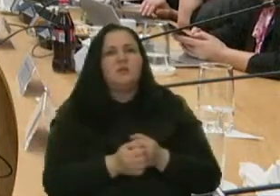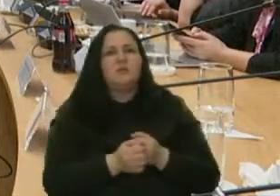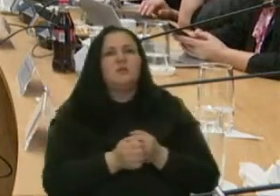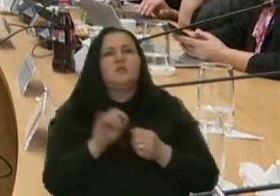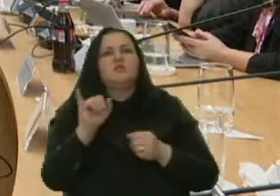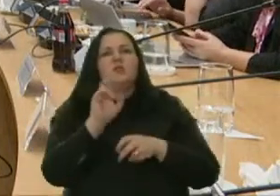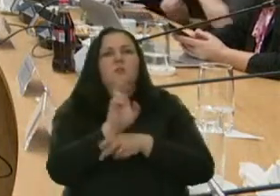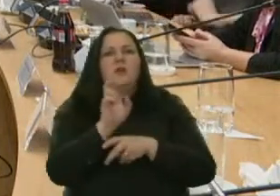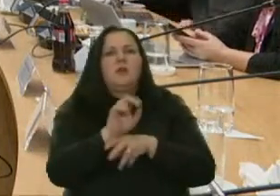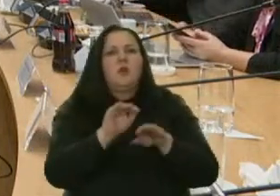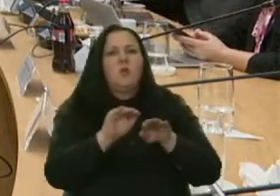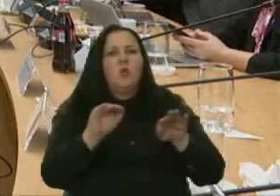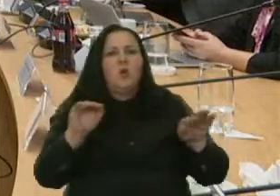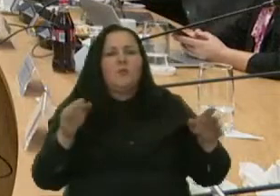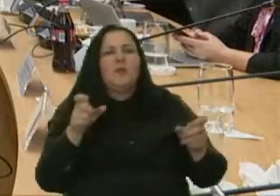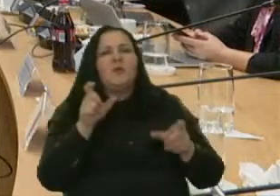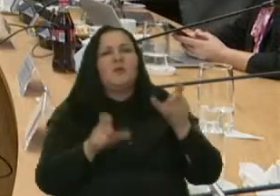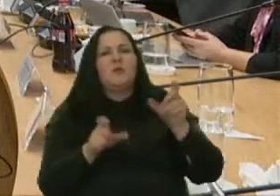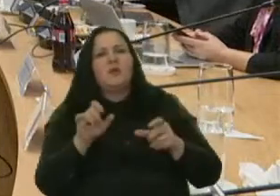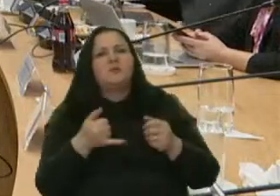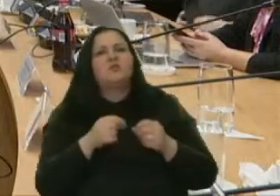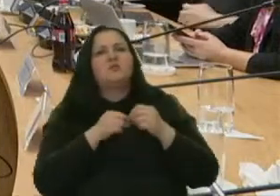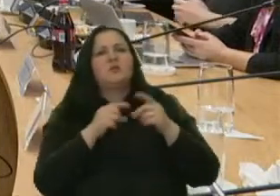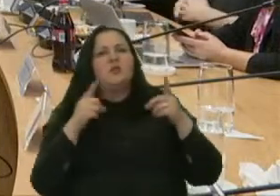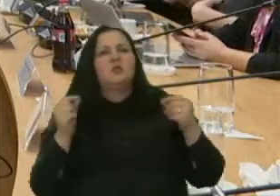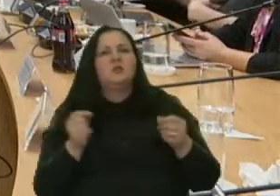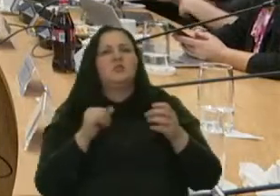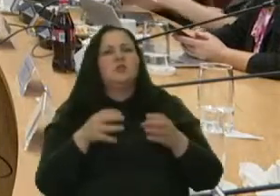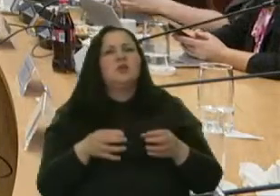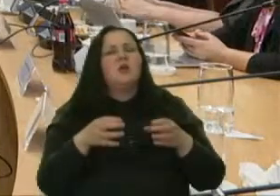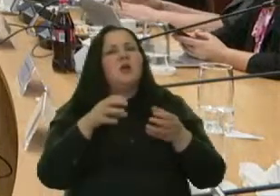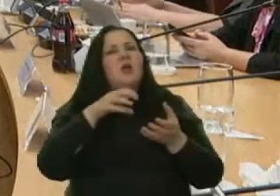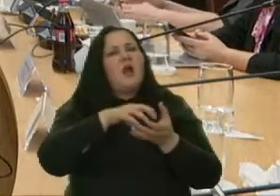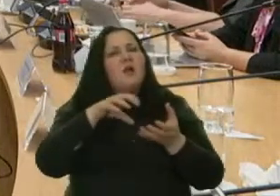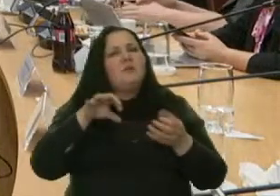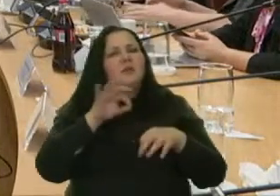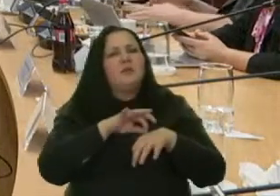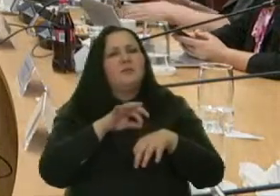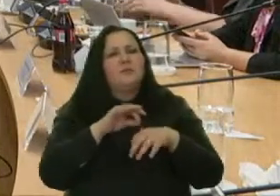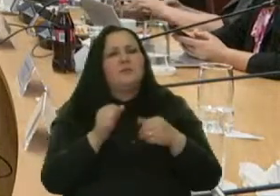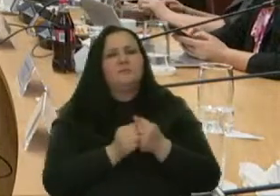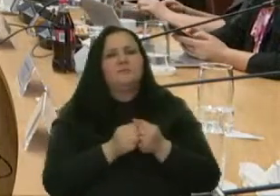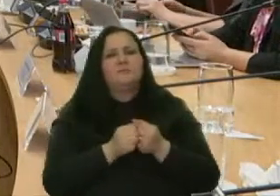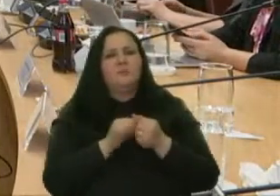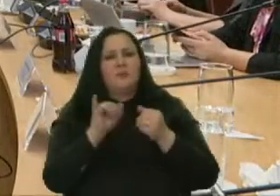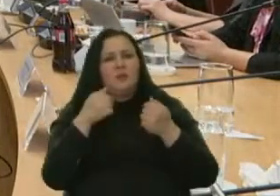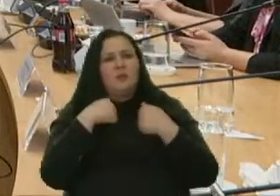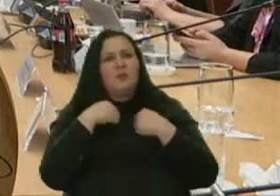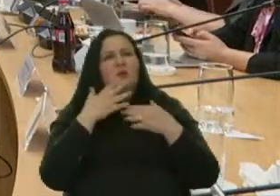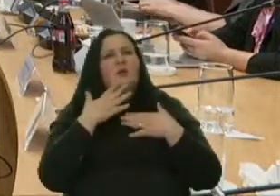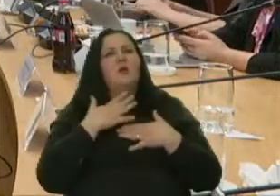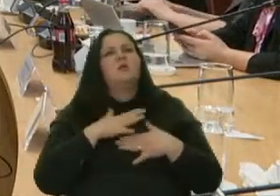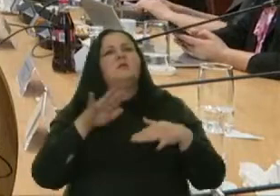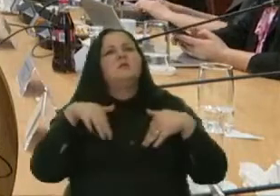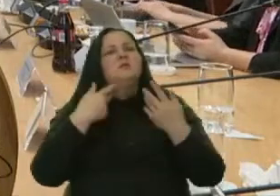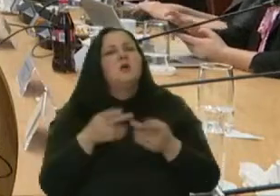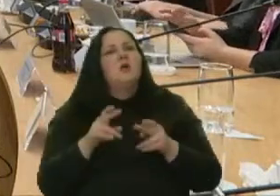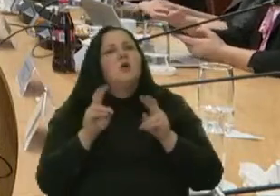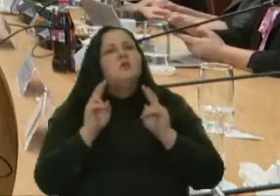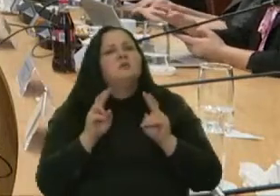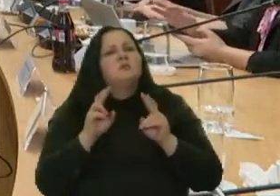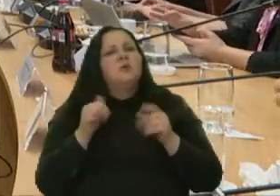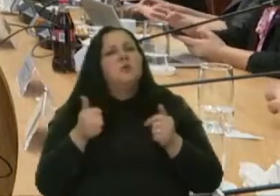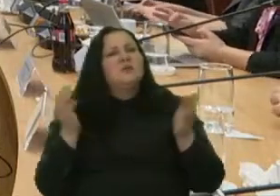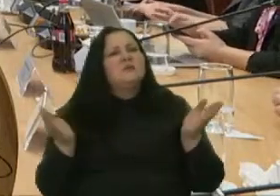îngrijim copiii în creș în grădiniță în creș și în cabinete medicale Asta i problema Deci aici Sincer aș vrea să dăm un o speranță un primul